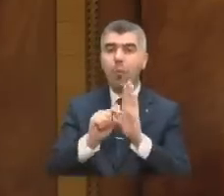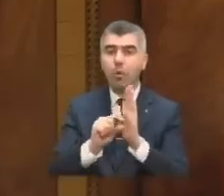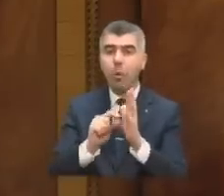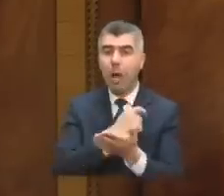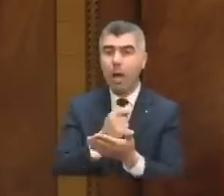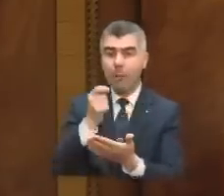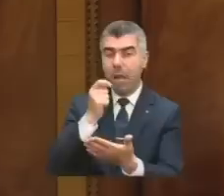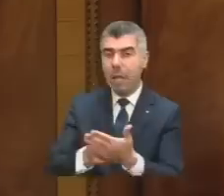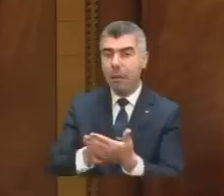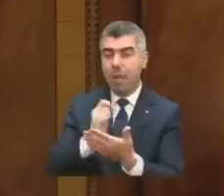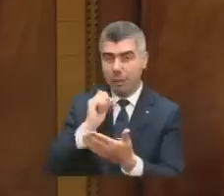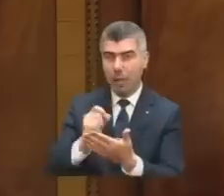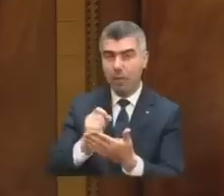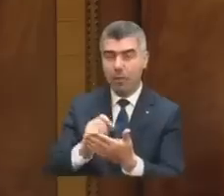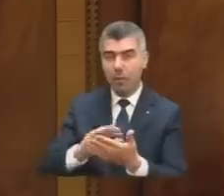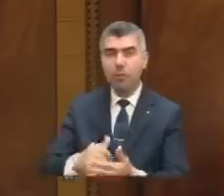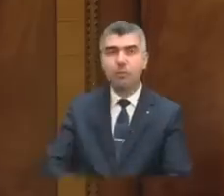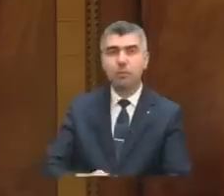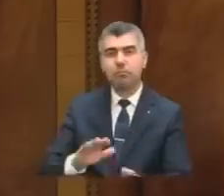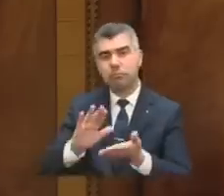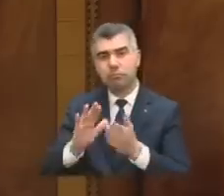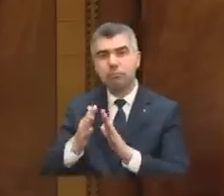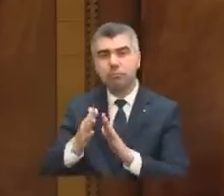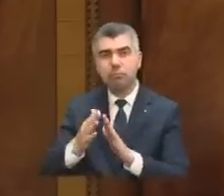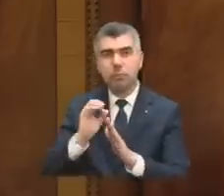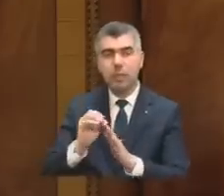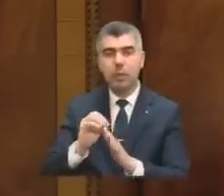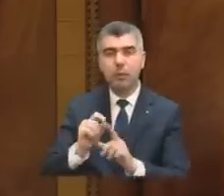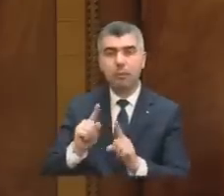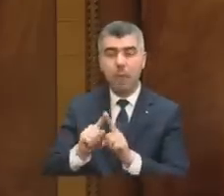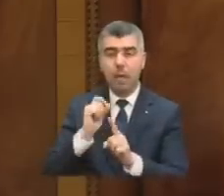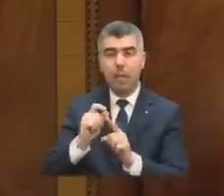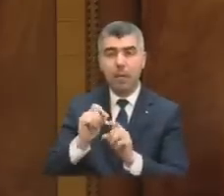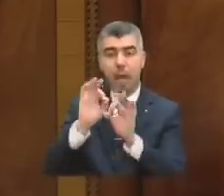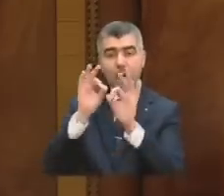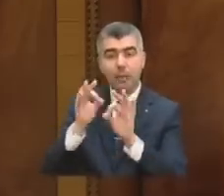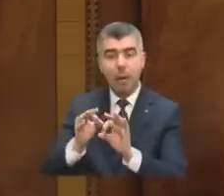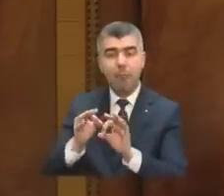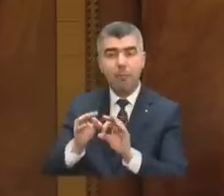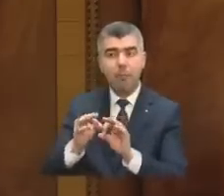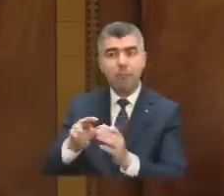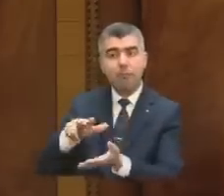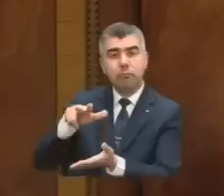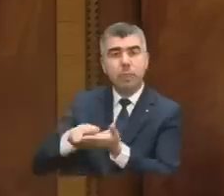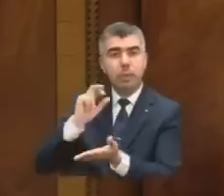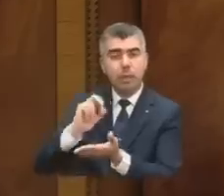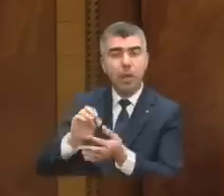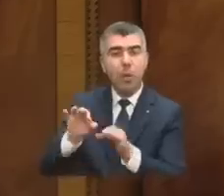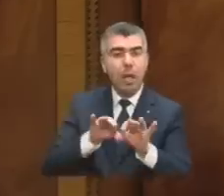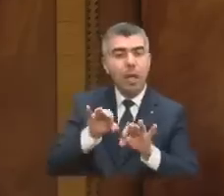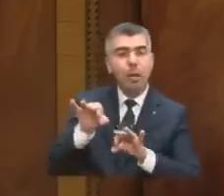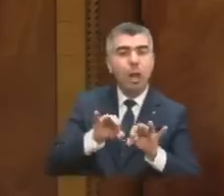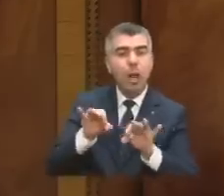وقرارات بالعجز همت حالات عدم اتخاذ المحاسبين العموميين للاجراءات